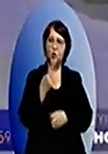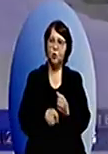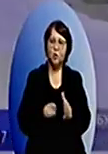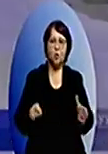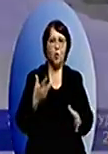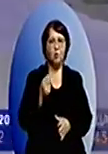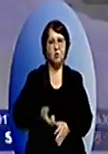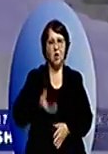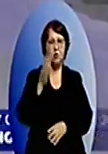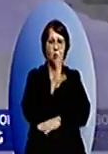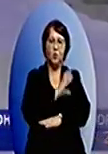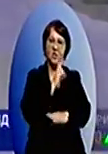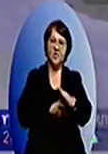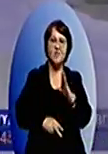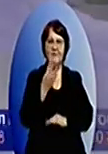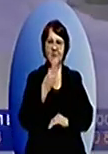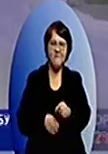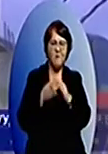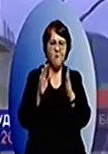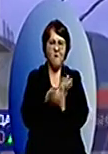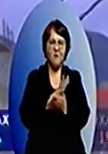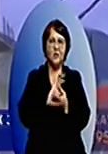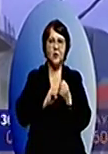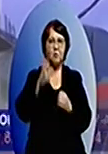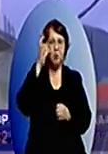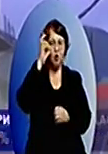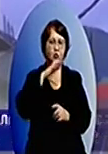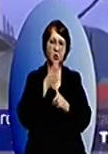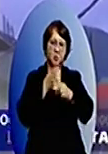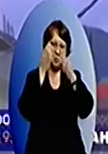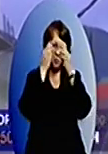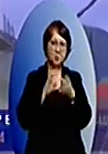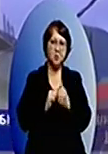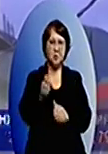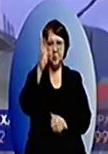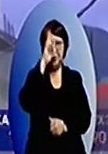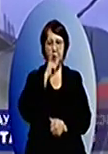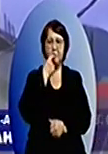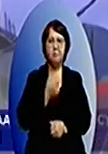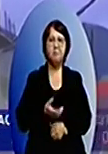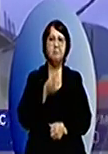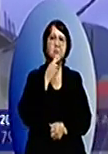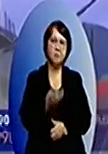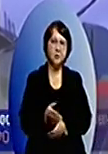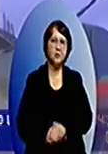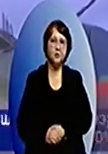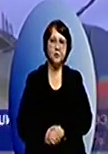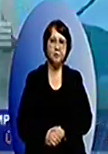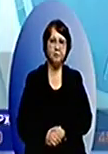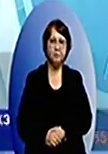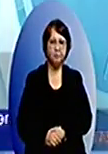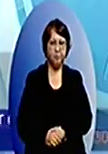цэцэрлэгийн зохицлбар барихаар төлөвлөснгийг боловсрол соёлын шинжилгээ ухаан спортын яамнаас мэдээллээ.